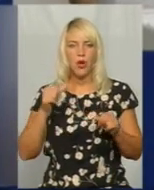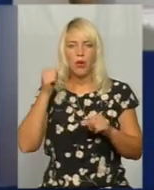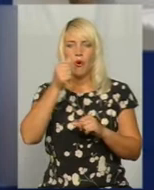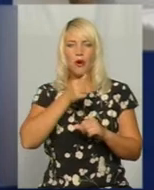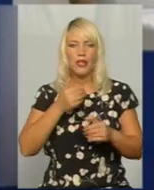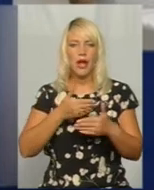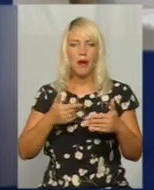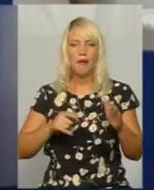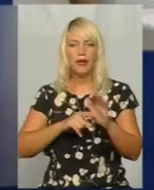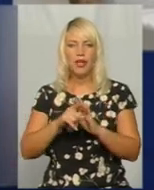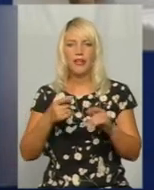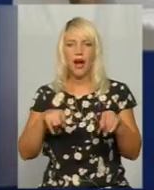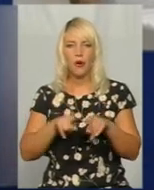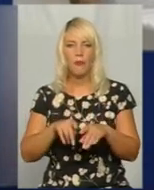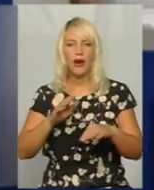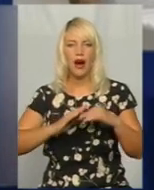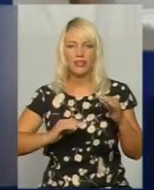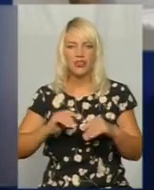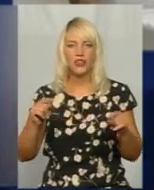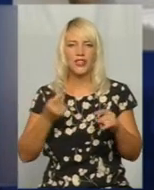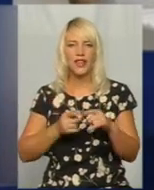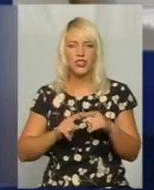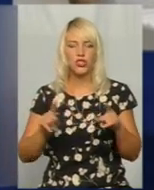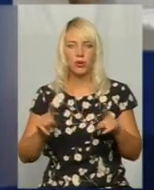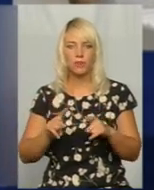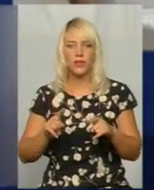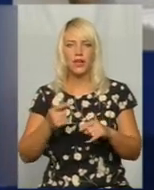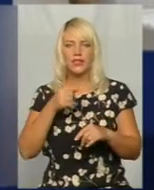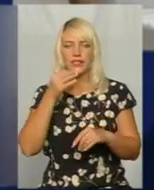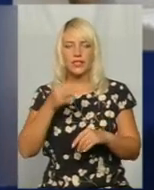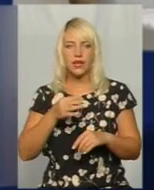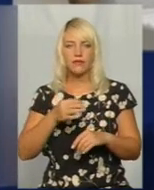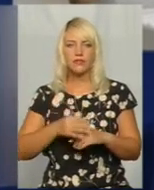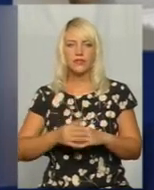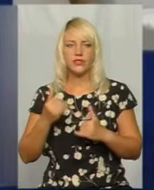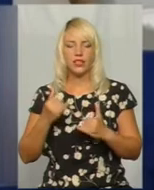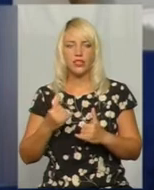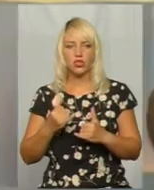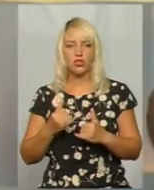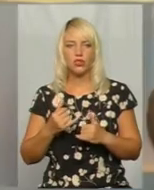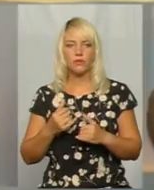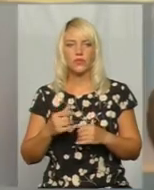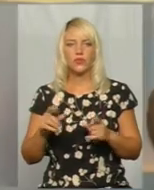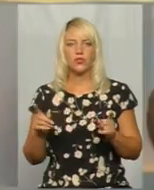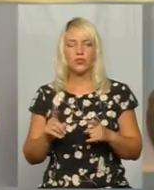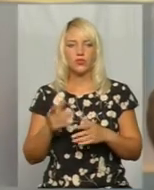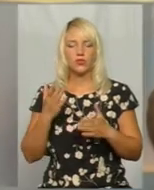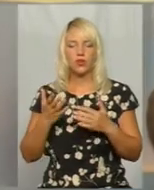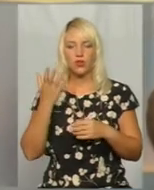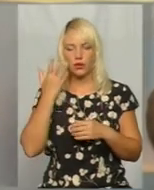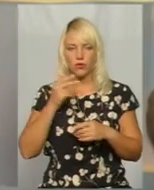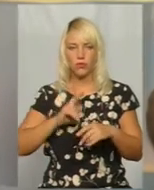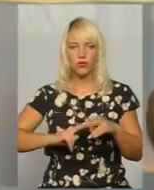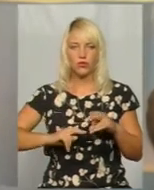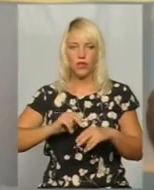розпочали оцю практику, те, що сказали тільки що, наприклад, коли ми будували